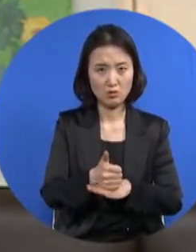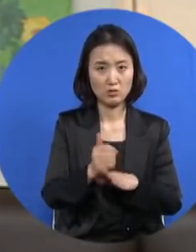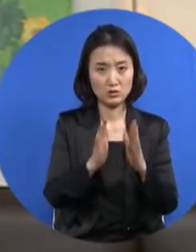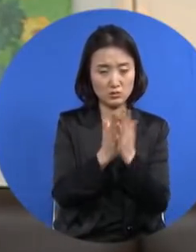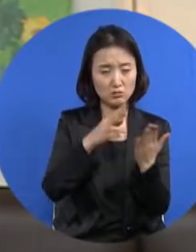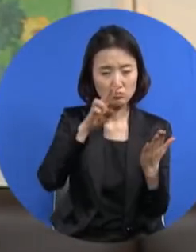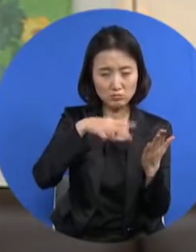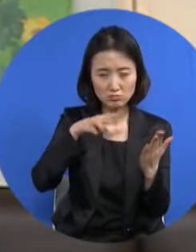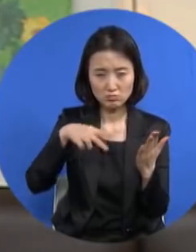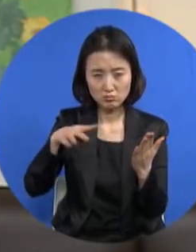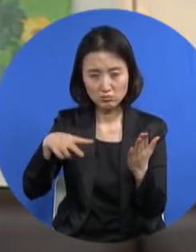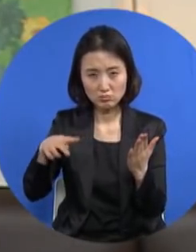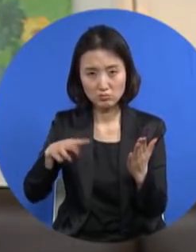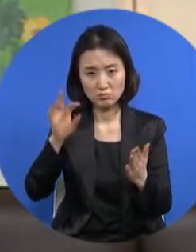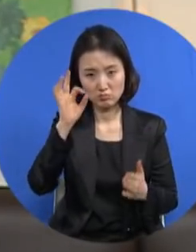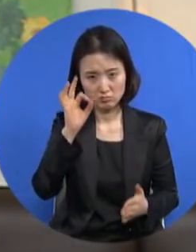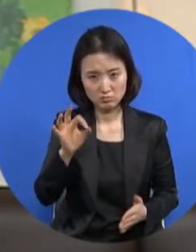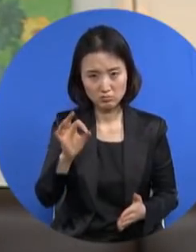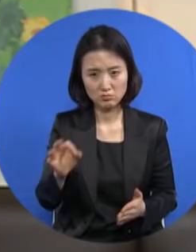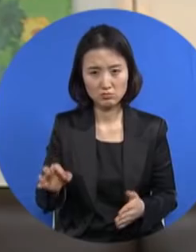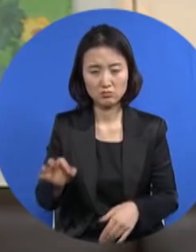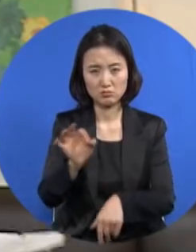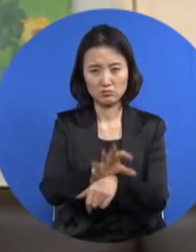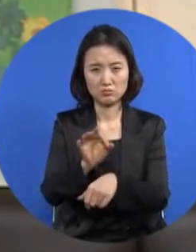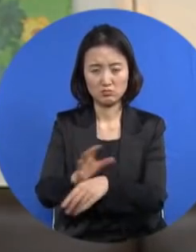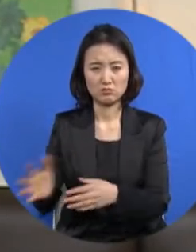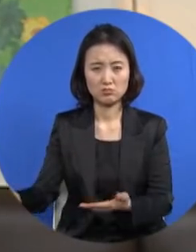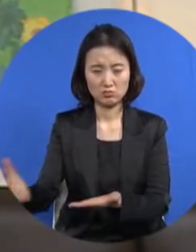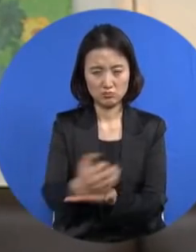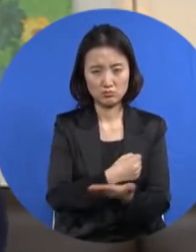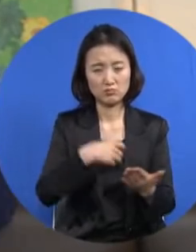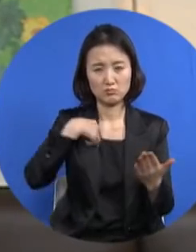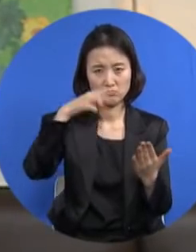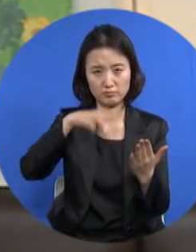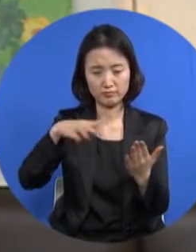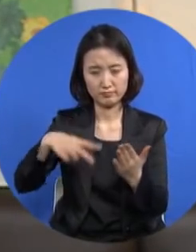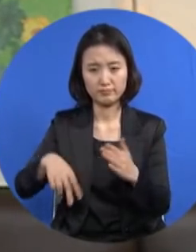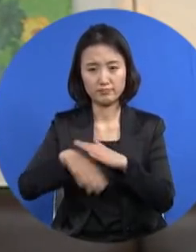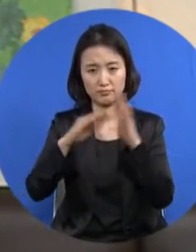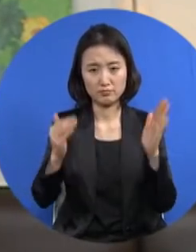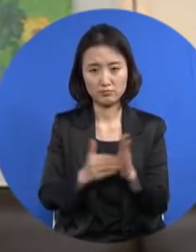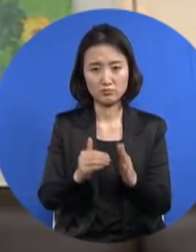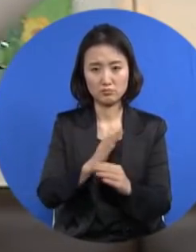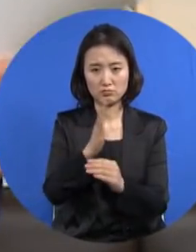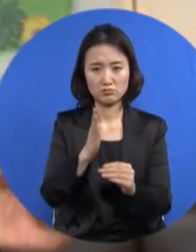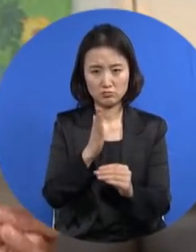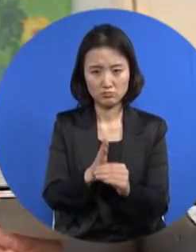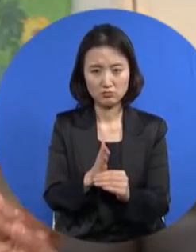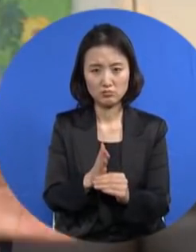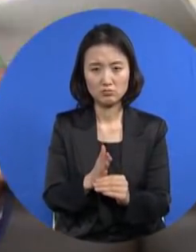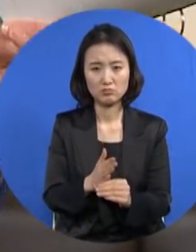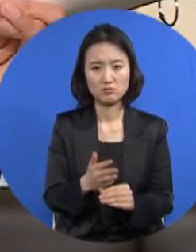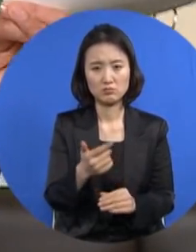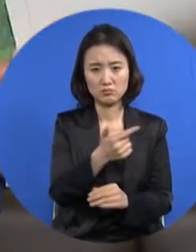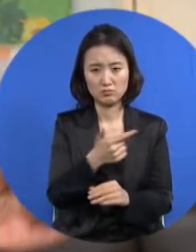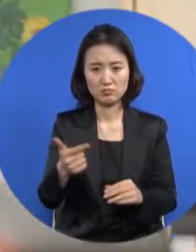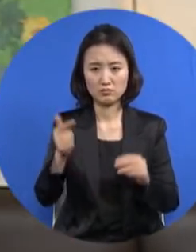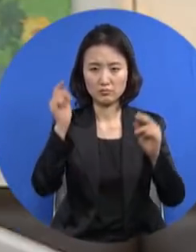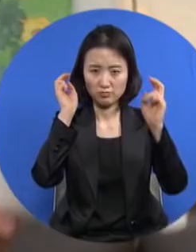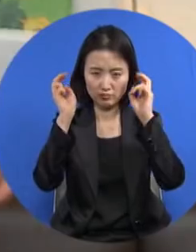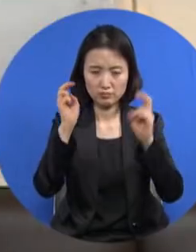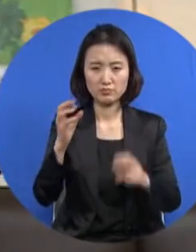굉장히 많더라고요. 네. 그런 것은 그냥 싸그리 다 읽었죠. 그 중에서도 특히 뭐 대기업이나